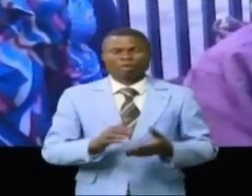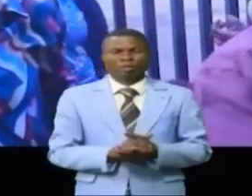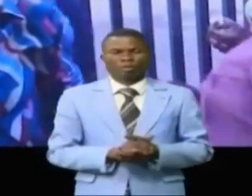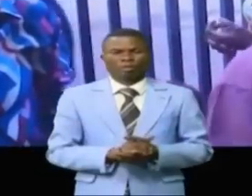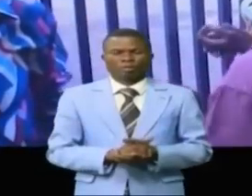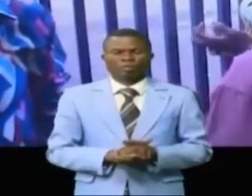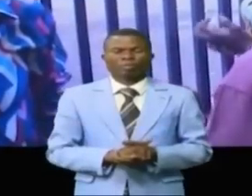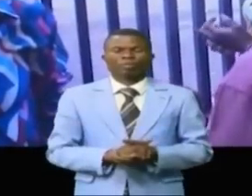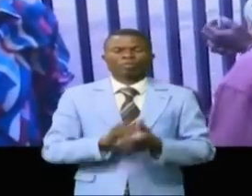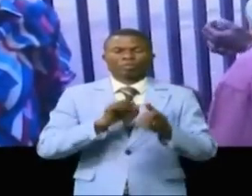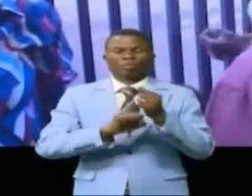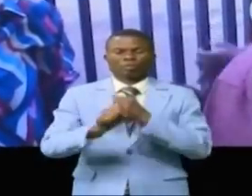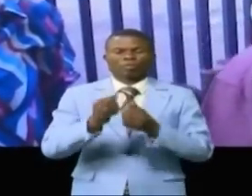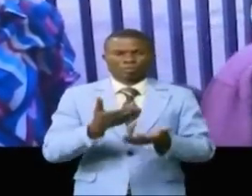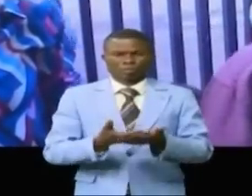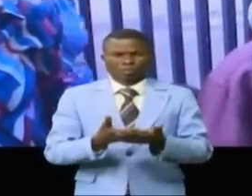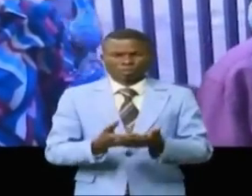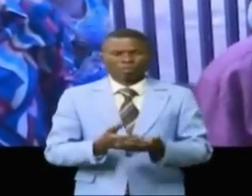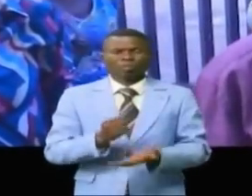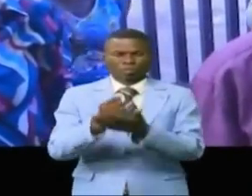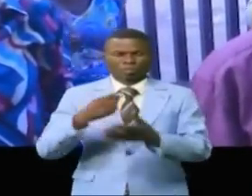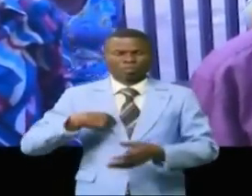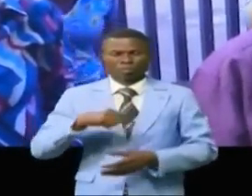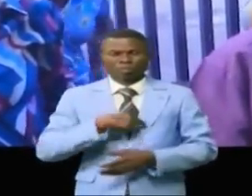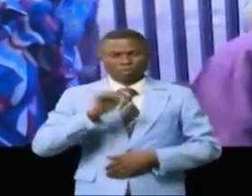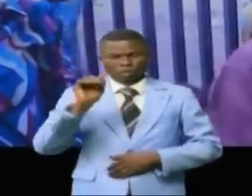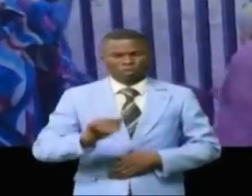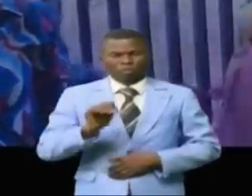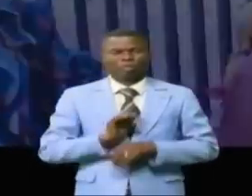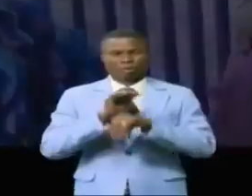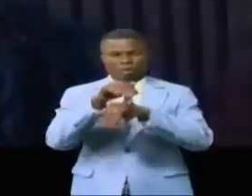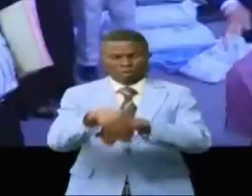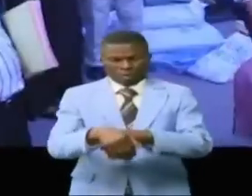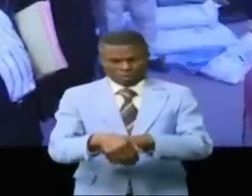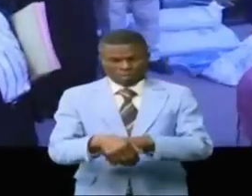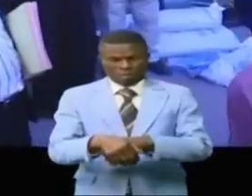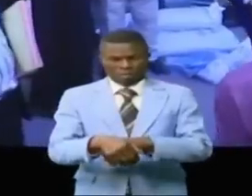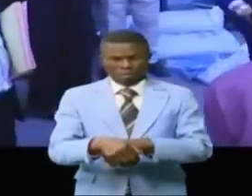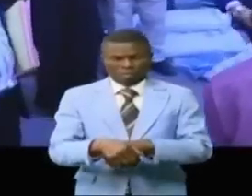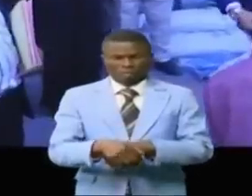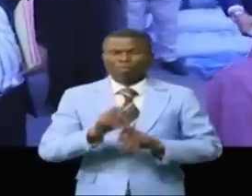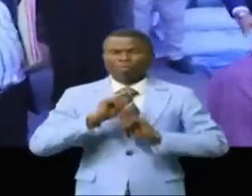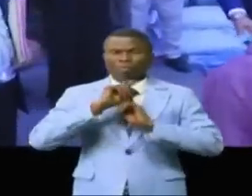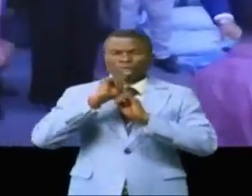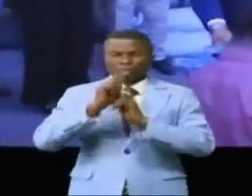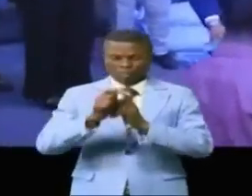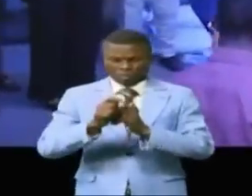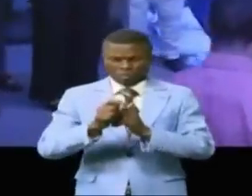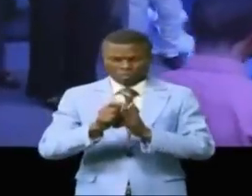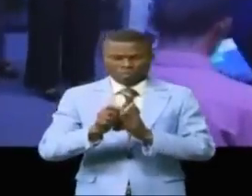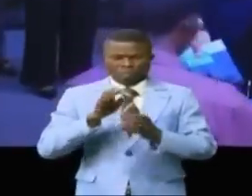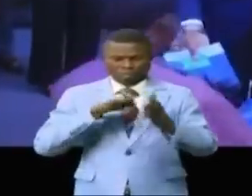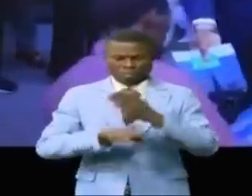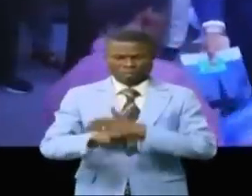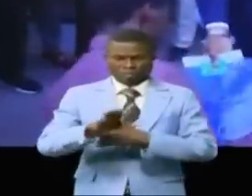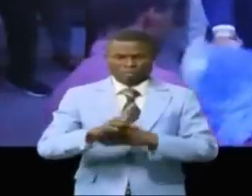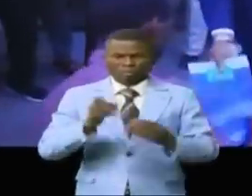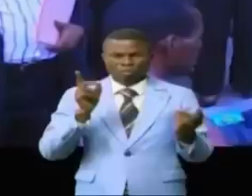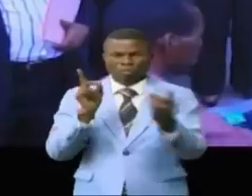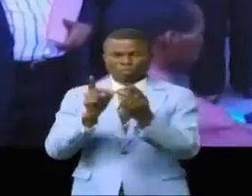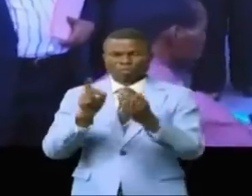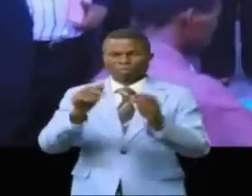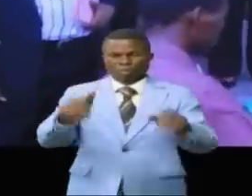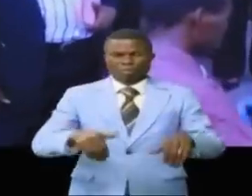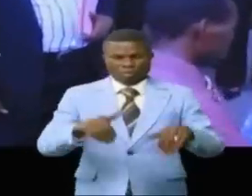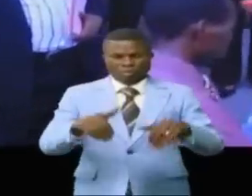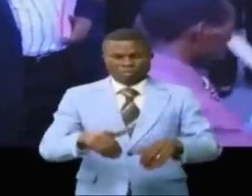sa campagne, pour sa liquidité. Participer. Un geste qui rentre dans le cadre de la nouvelle approche agricole